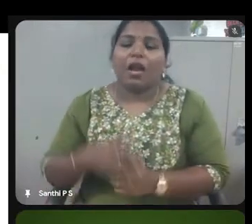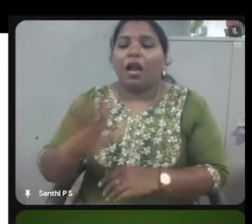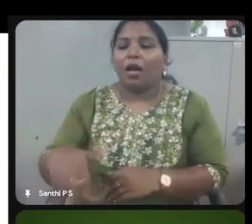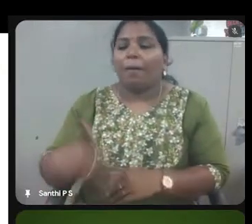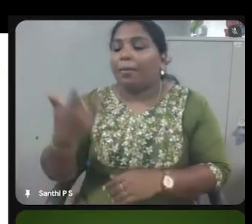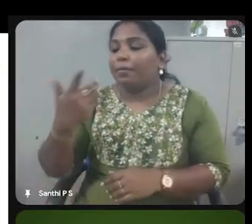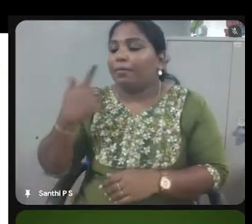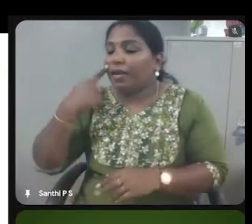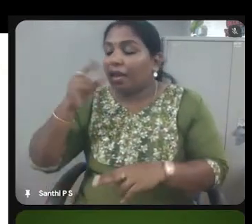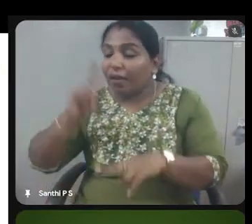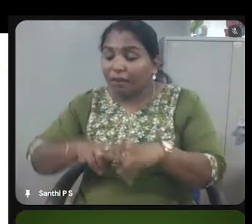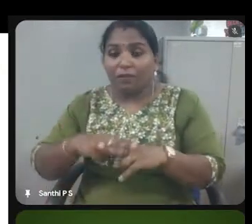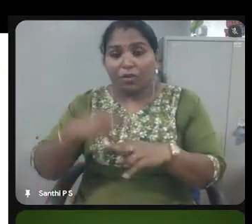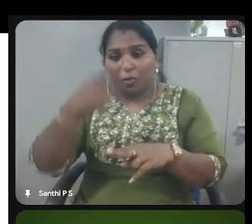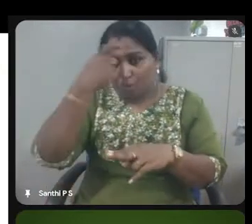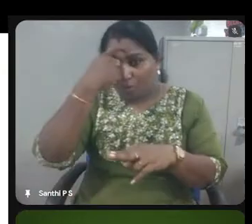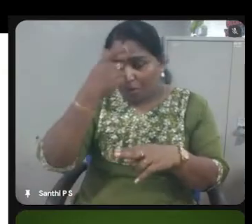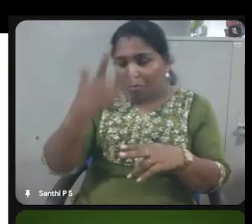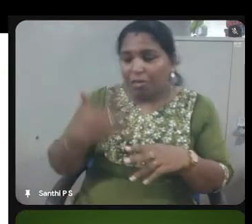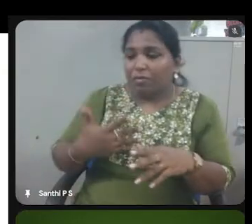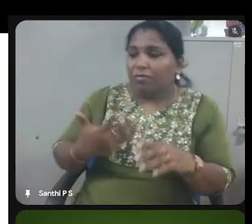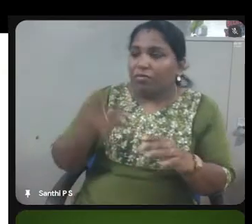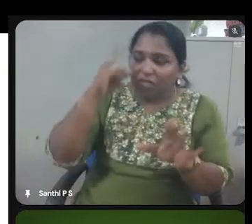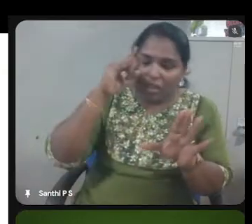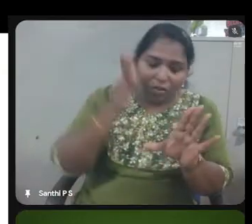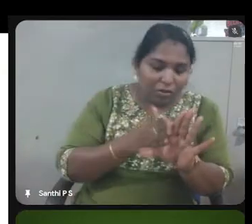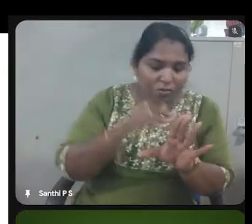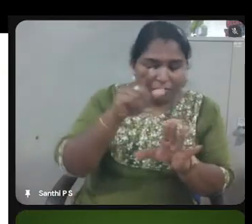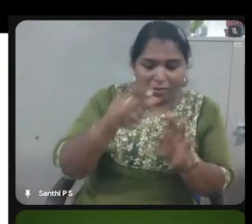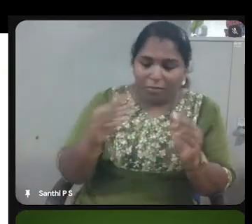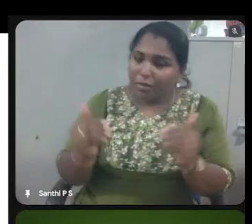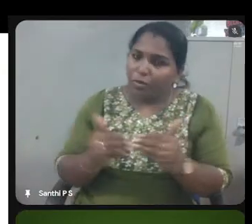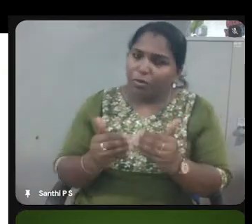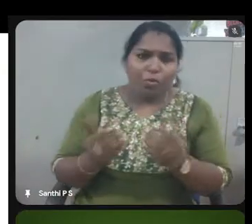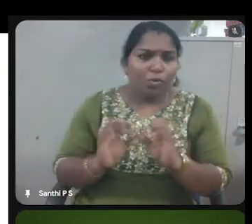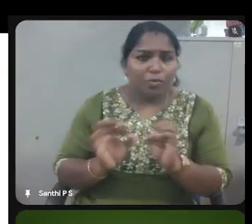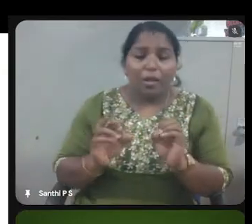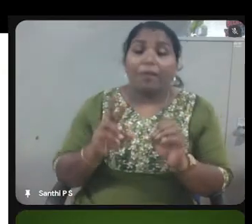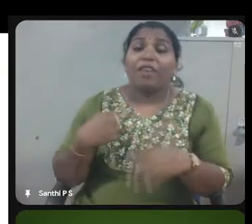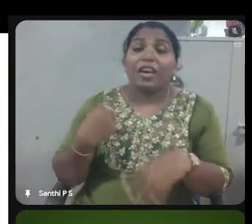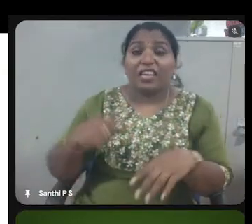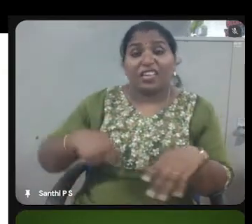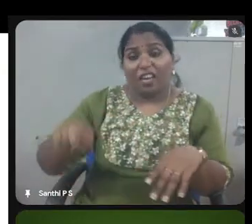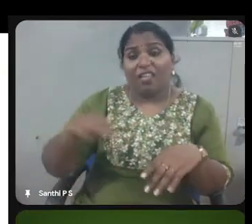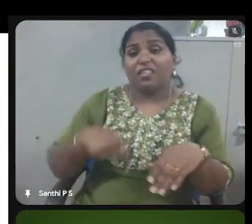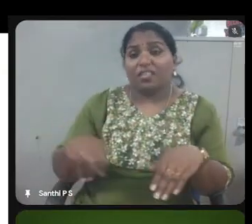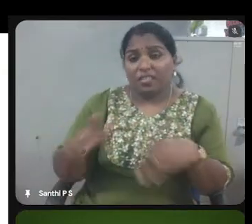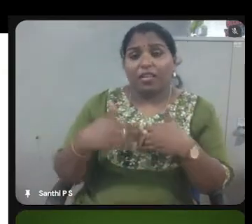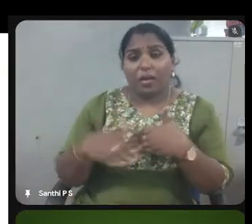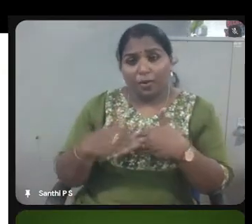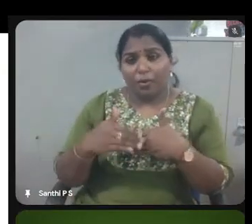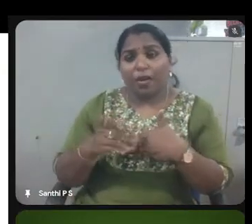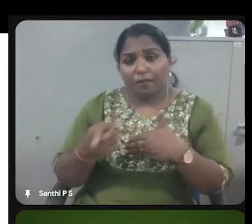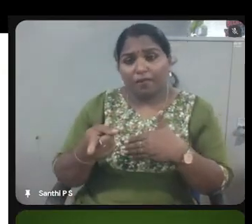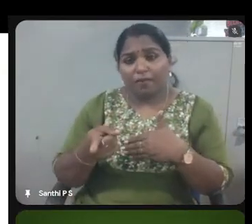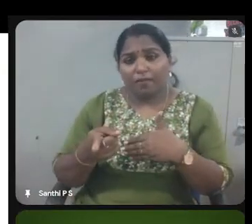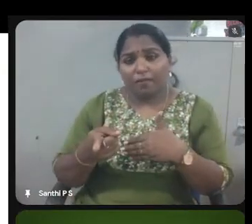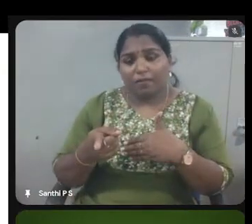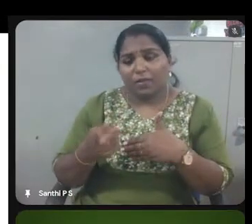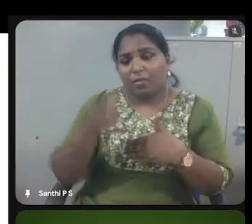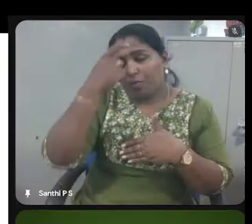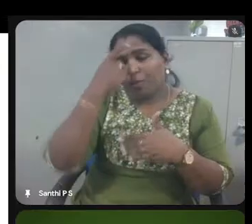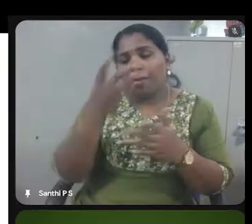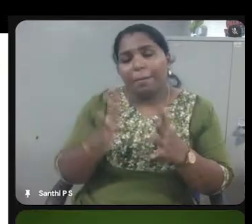കുട്ടിയെ കൊണ്ടുപോകാനോ ഒരു ട്രീറ്റ്മെന്റിൽ കൊണ്ടുപോകാനോ സൈക്കോളജിസ്റ്റിന് കൊണ്ടുപോകാനോ ഒന്നും പറ്റത്തില്ല. കാരണം മറ്റേ ഭാഗത്തുള്ളവര് അതിനെ മാനിപ്പുലേറ്റ്